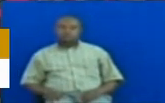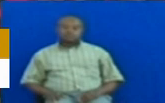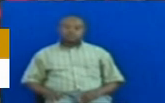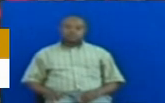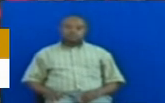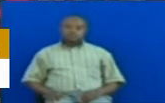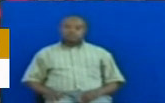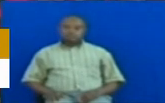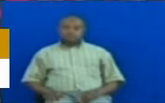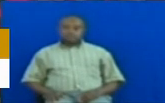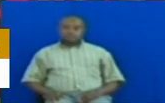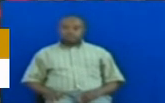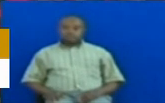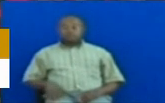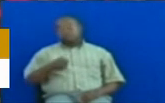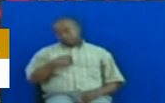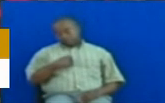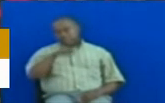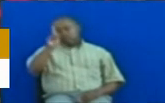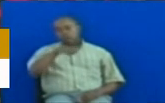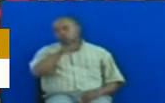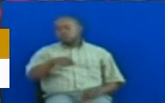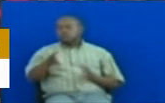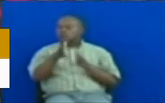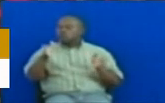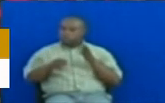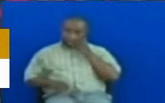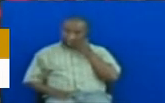kwanza ni makosa sana